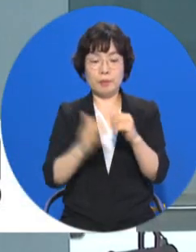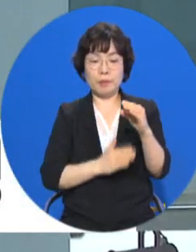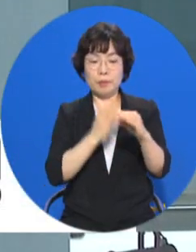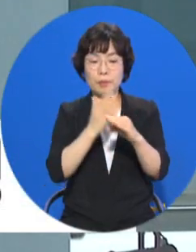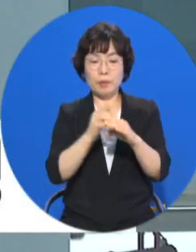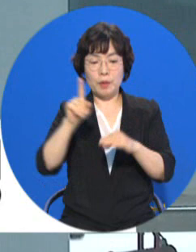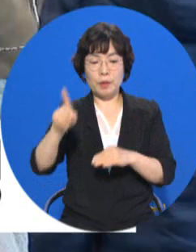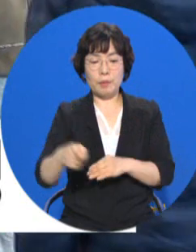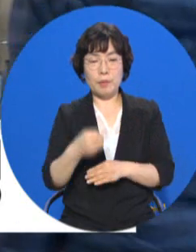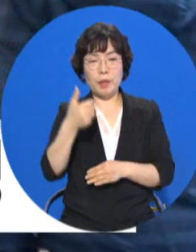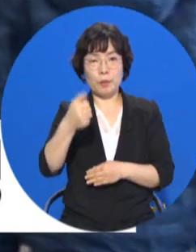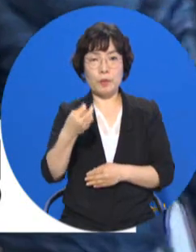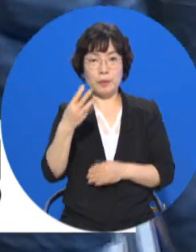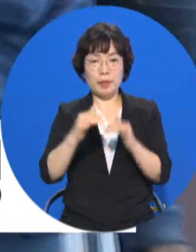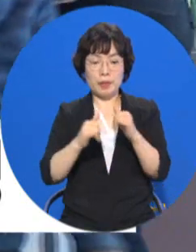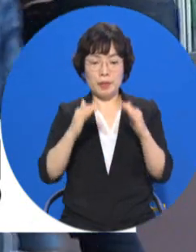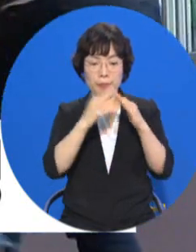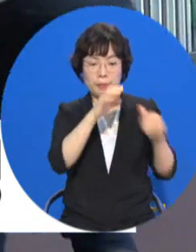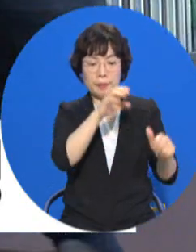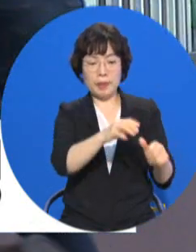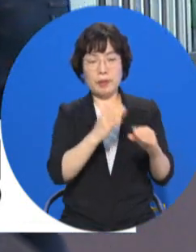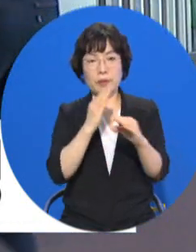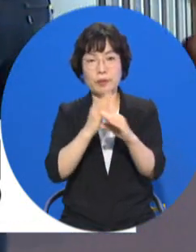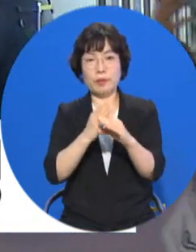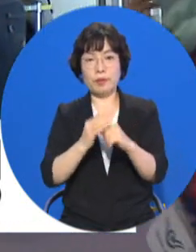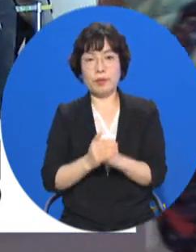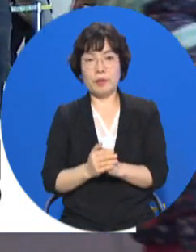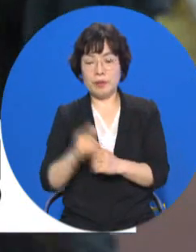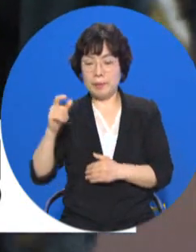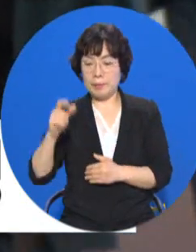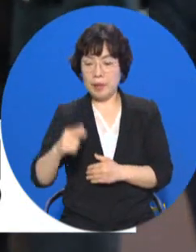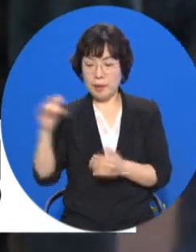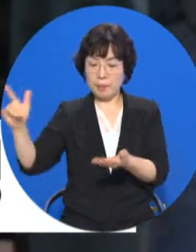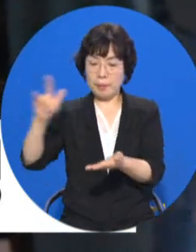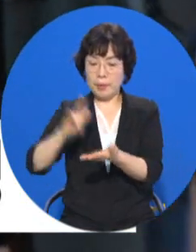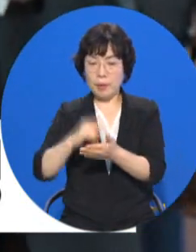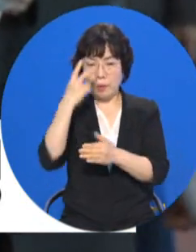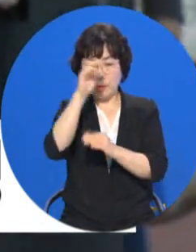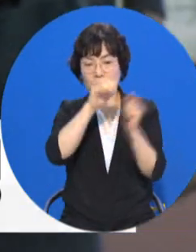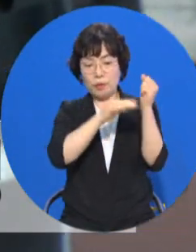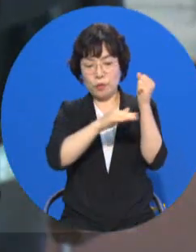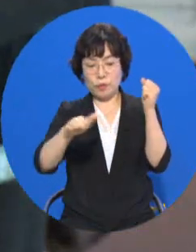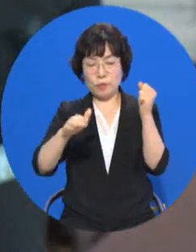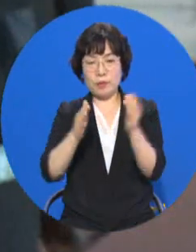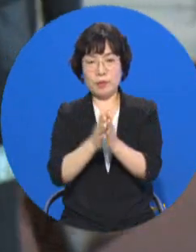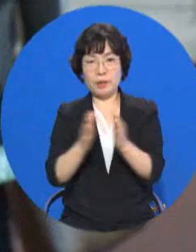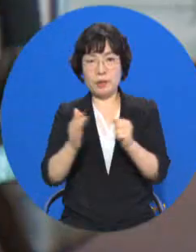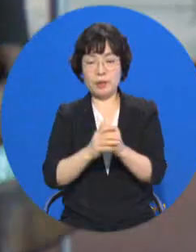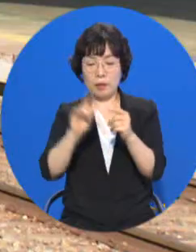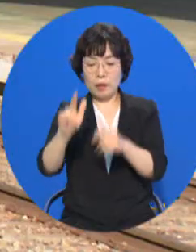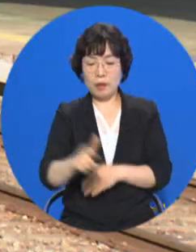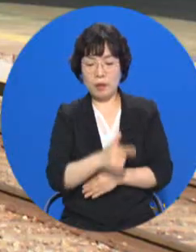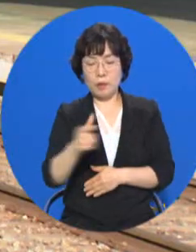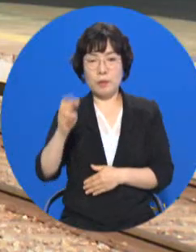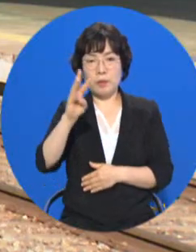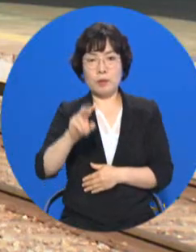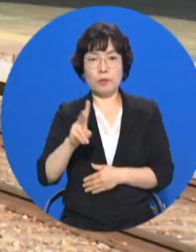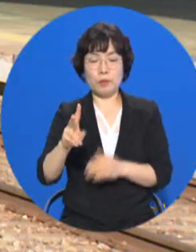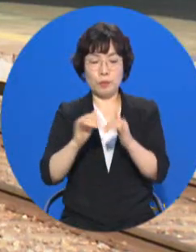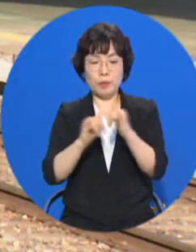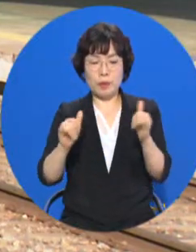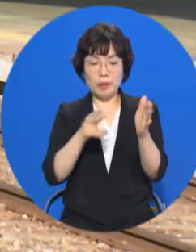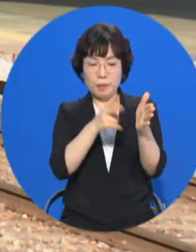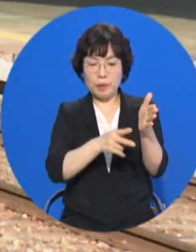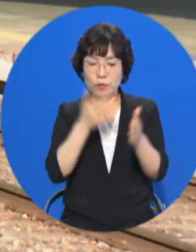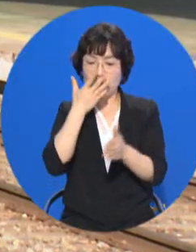가운데 153명이 자가격리 중입니다. 강화된 해외 입국자 관리 기준이 적용되면서 오늘 하루 동안 32명이